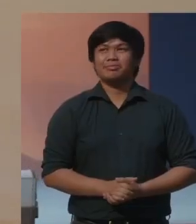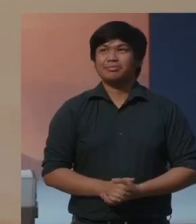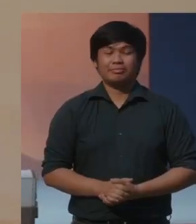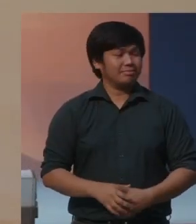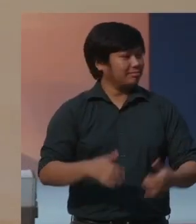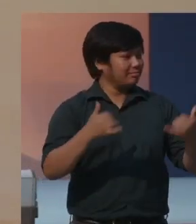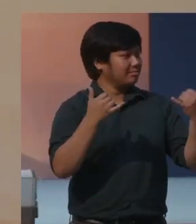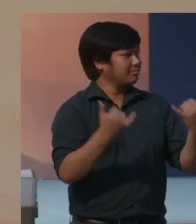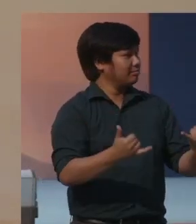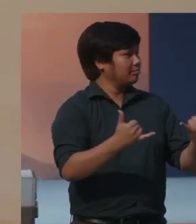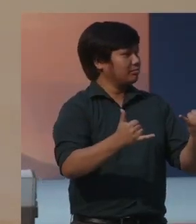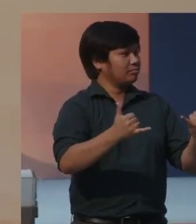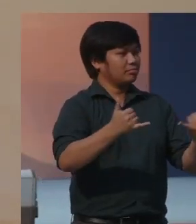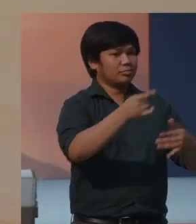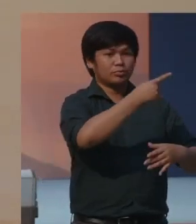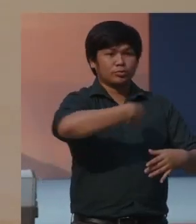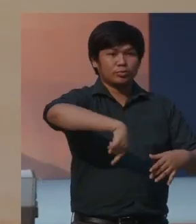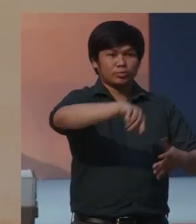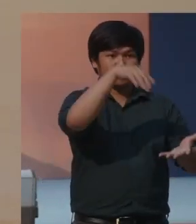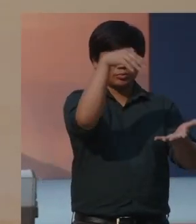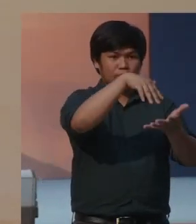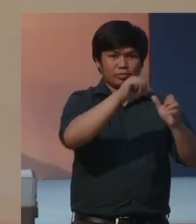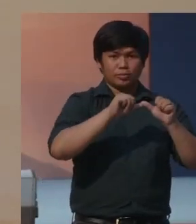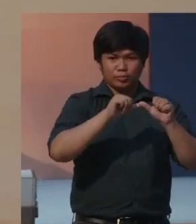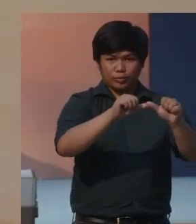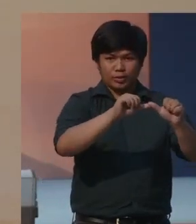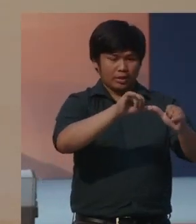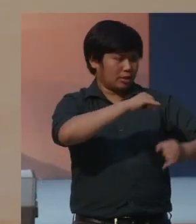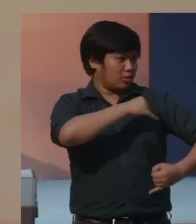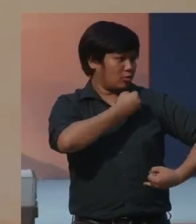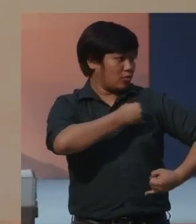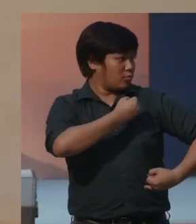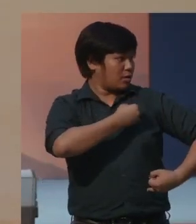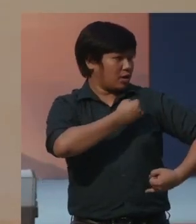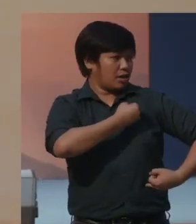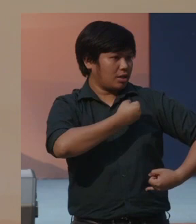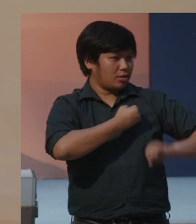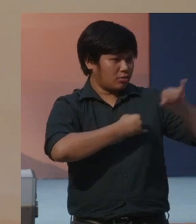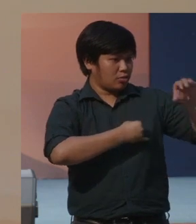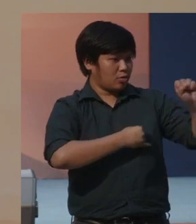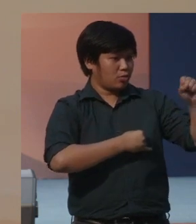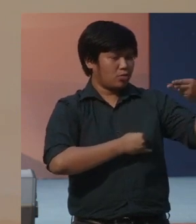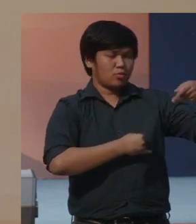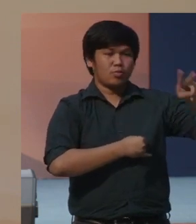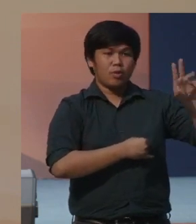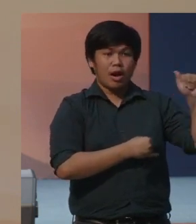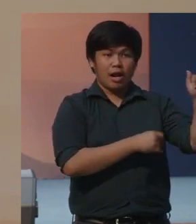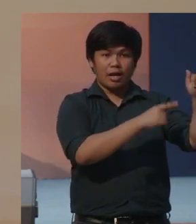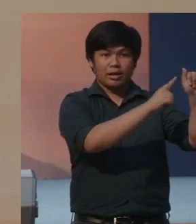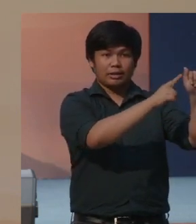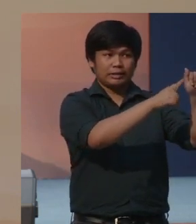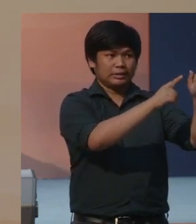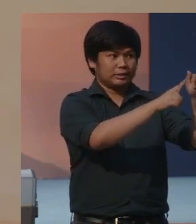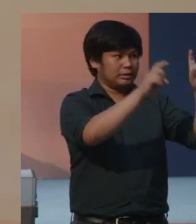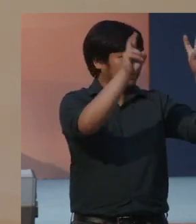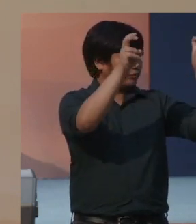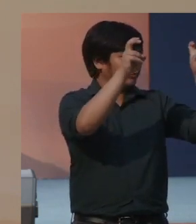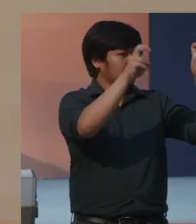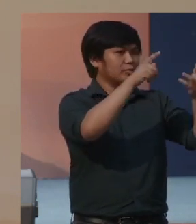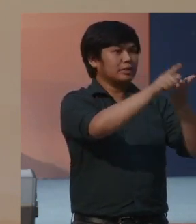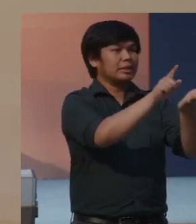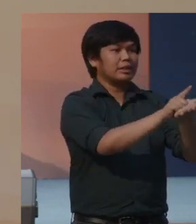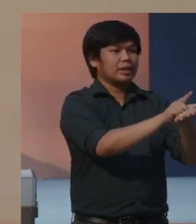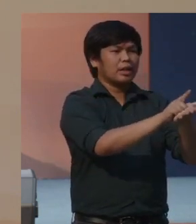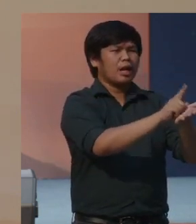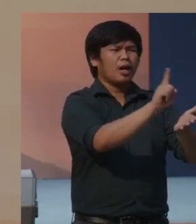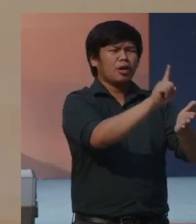Tayo po ay nagpapatuloy sa ating serye ng mga mensahe sa aklat ng Joshua. Ang title po ng ating series ay Take